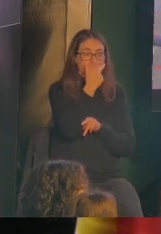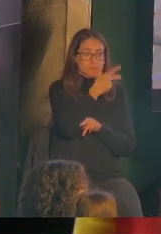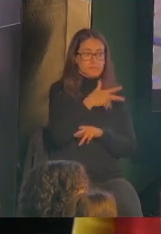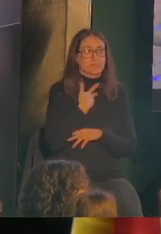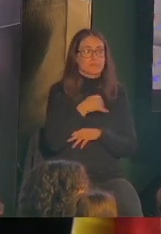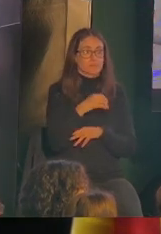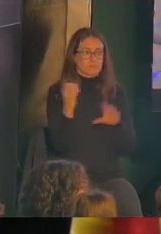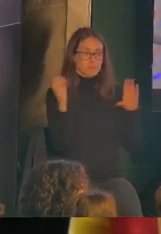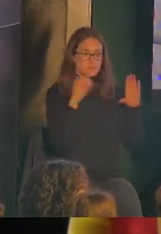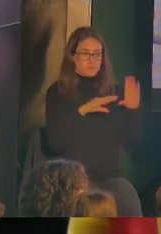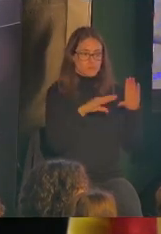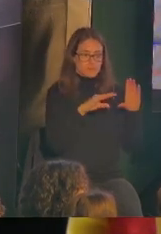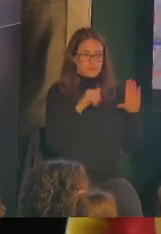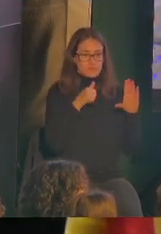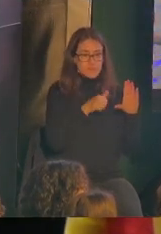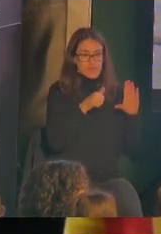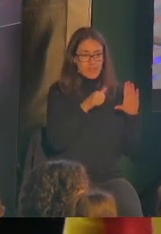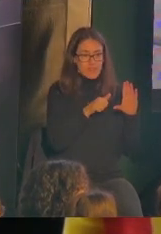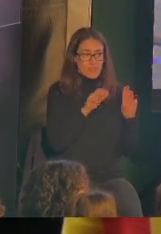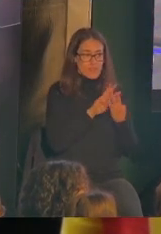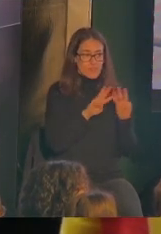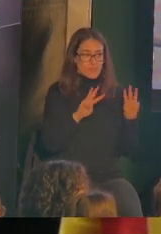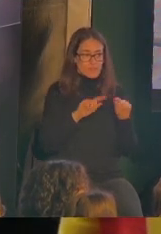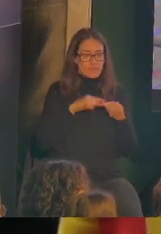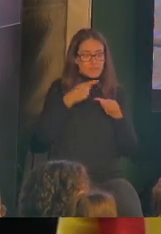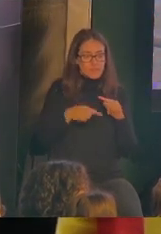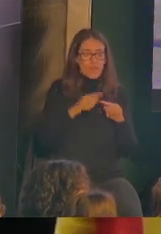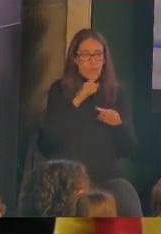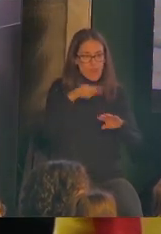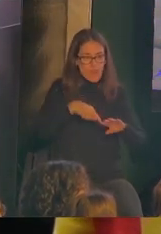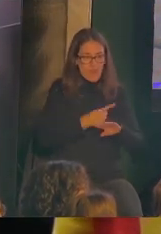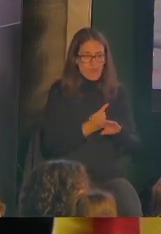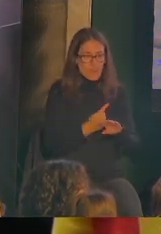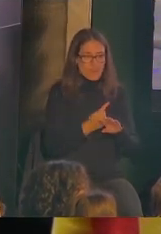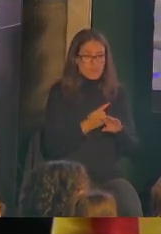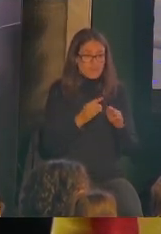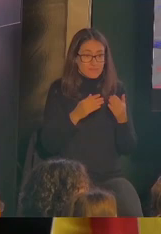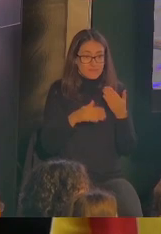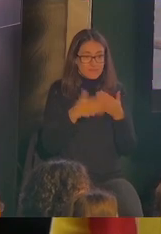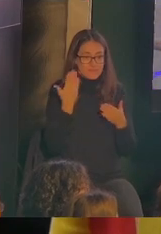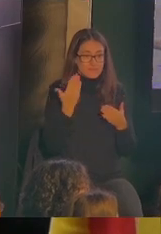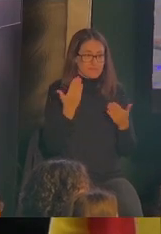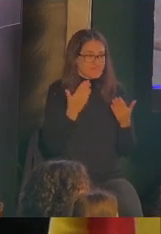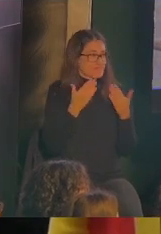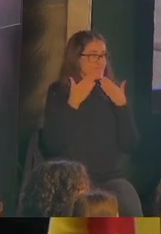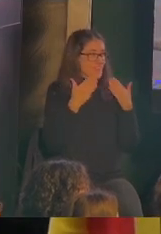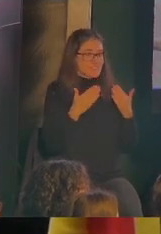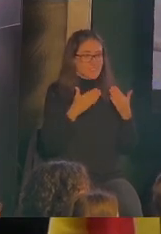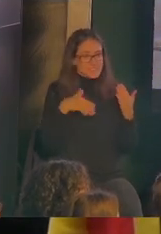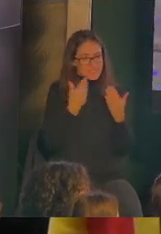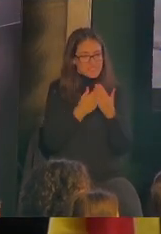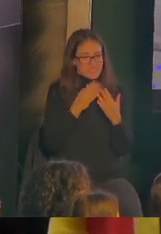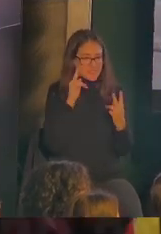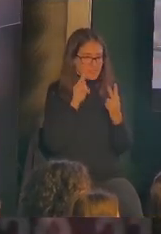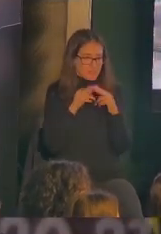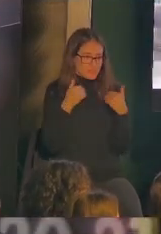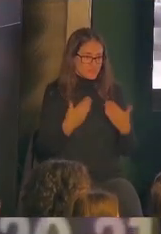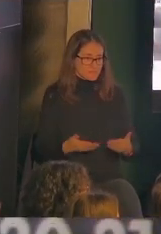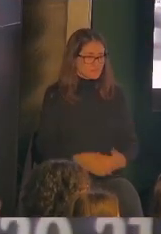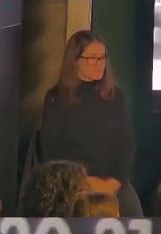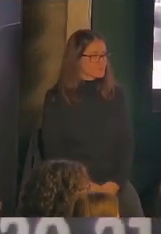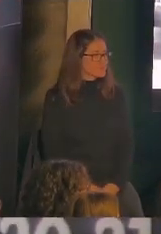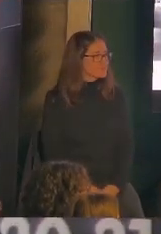penjada al canal de l'Ajuntament de YouTube d'aquí una hora. Per tant, endavant, moltes gràcies i fins ben aviat. Molt